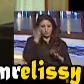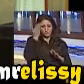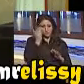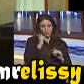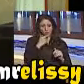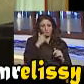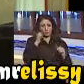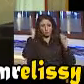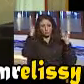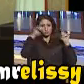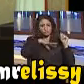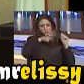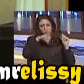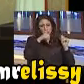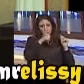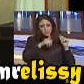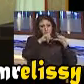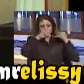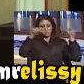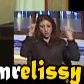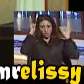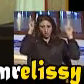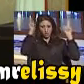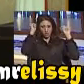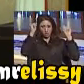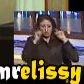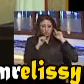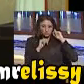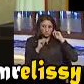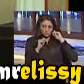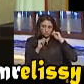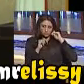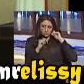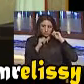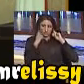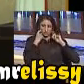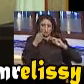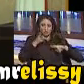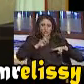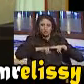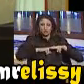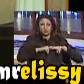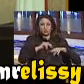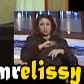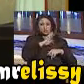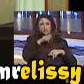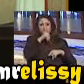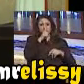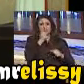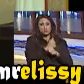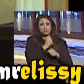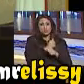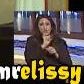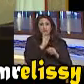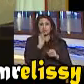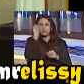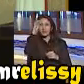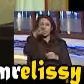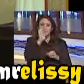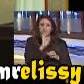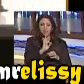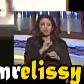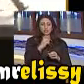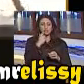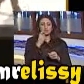الجهات الأخرى، بس دول كانوا كلهم مخلصين شغلهم، وقفوا وقفة حضارية، ما عطلوش الشغل في أي مكان شرطي تابع لمديرية